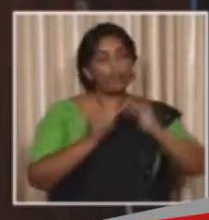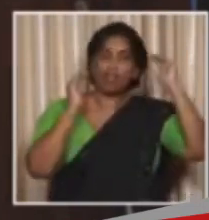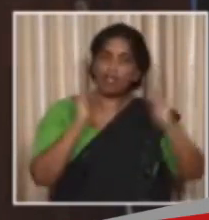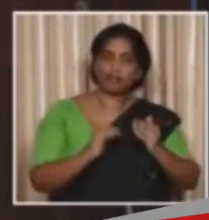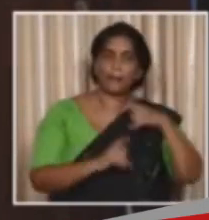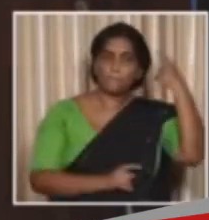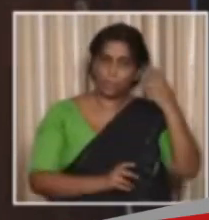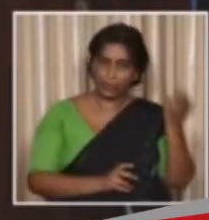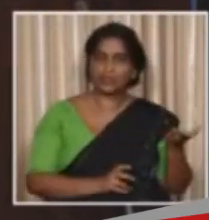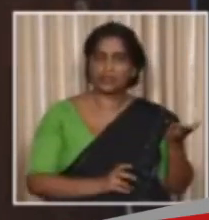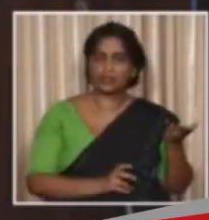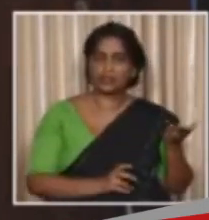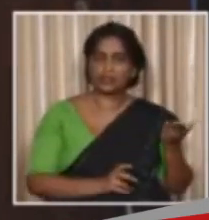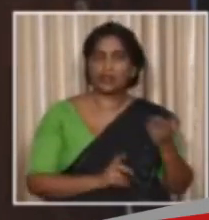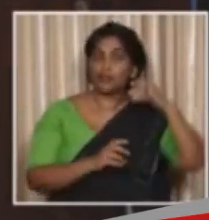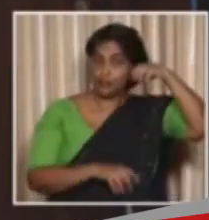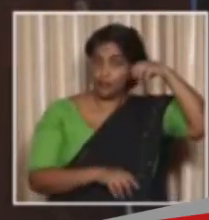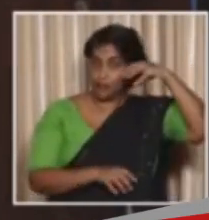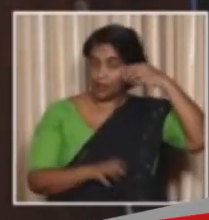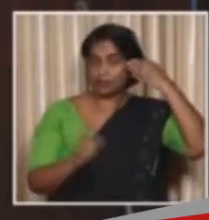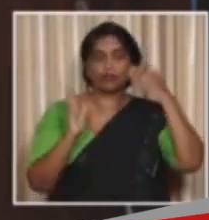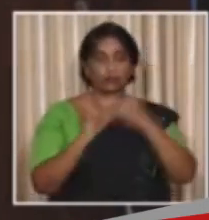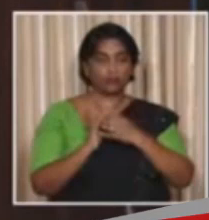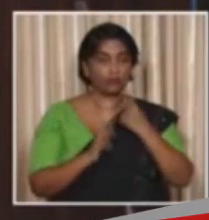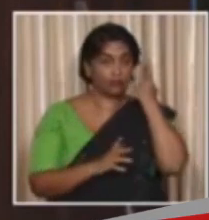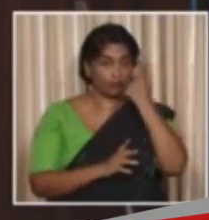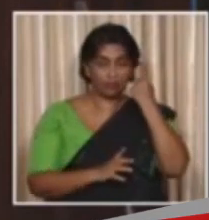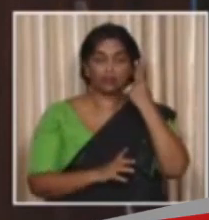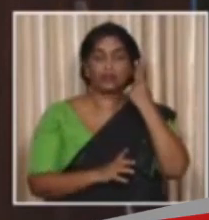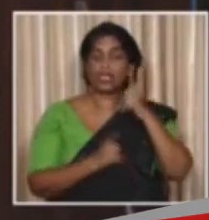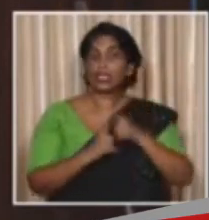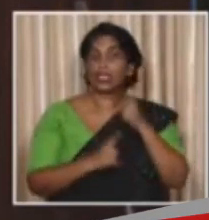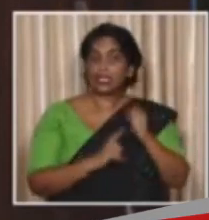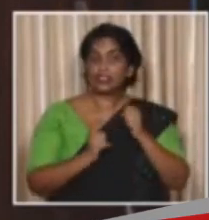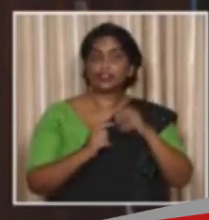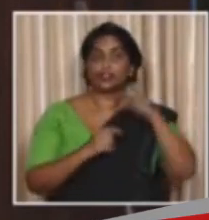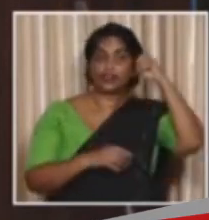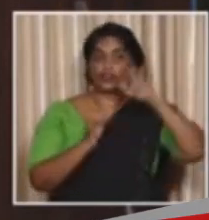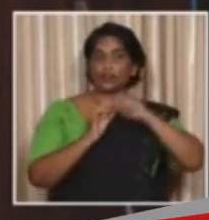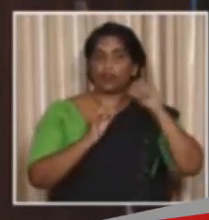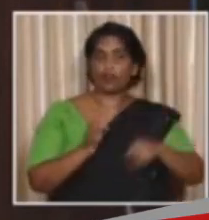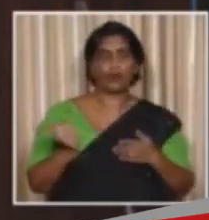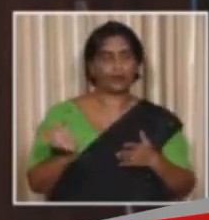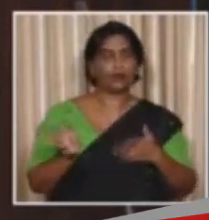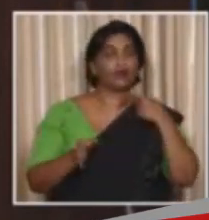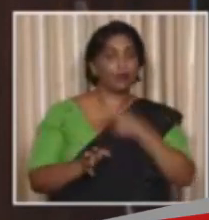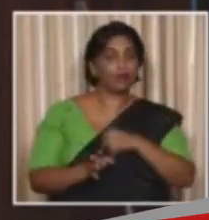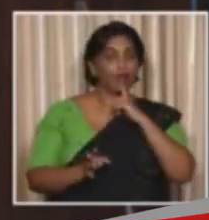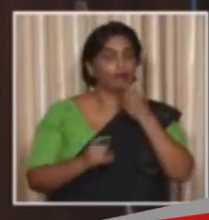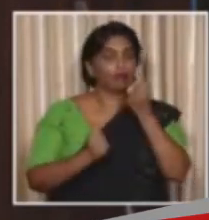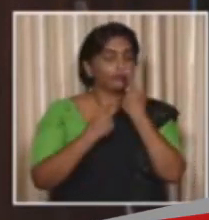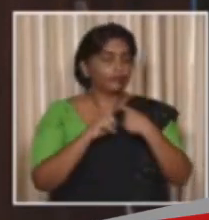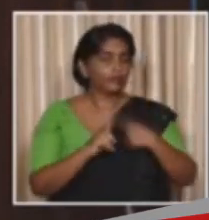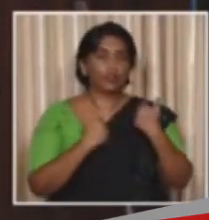පුළුවන් තව අඩු කරන්න පුළුවන් පිස්සෙක් නෙමේ මොකද මේ විදුලිය පිළිබඳව ඉන්න දක්ෂම ඉංජිනේරුවෝ ටික තමයි විදුලි බල මණ්ඩලයේ